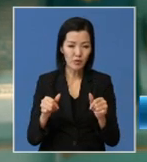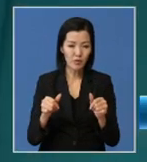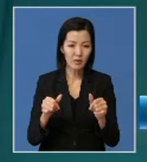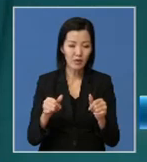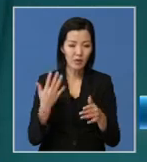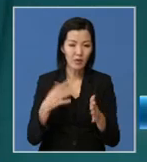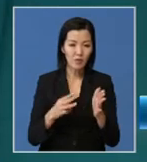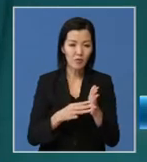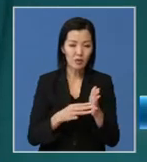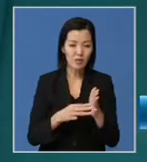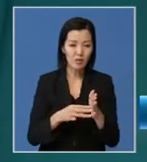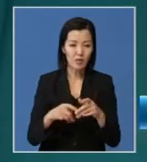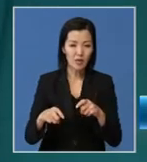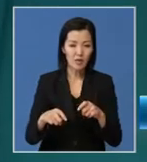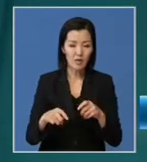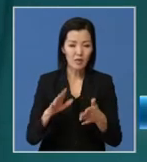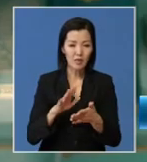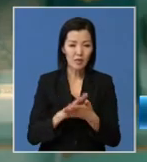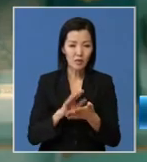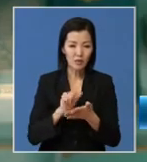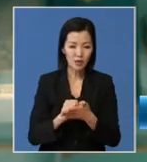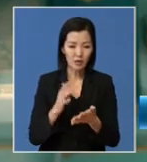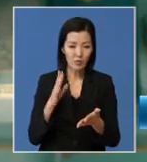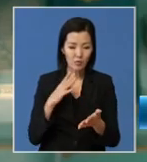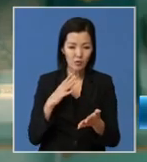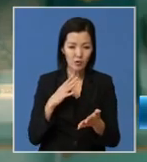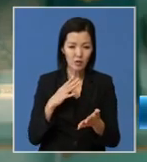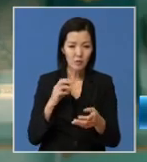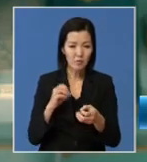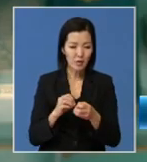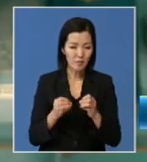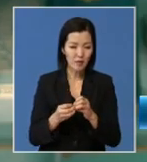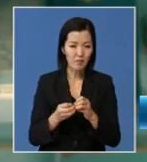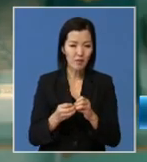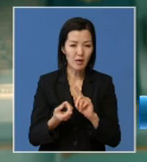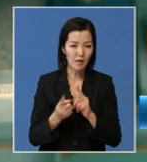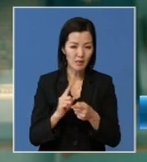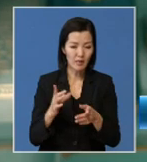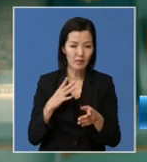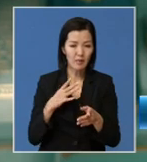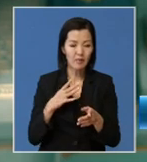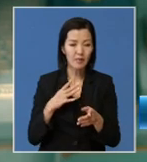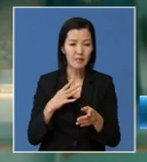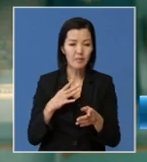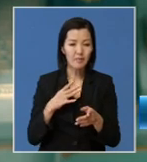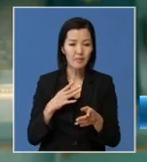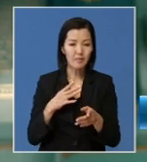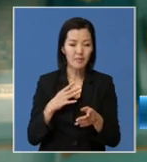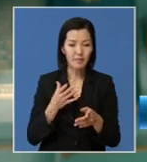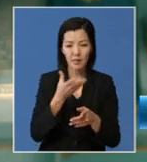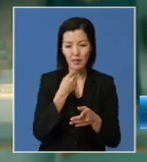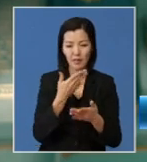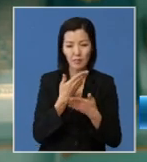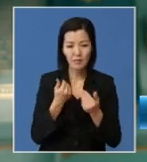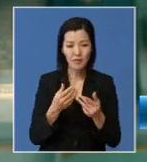бердік. Енді негізінен бұл өте күрделі проблемалардың бірі болып тұр. Өйткені бұл бет-келбетін бұзады